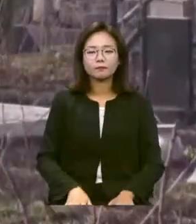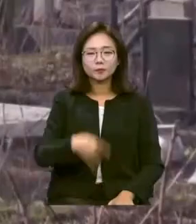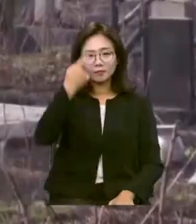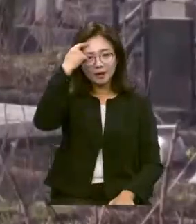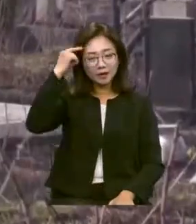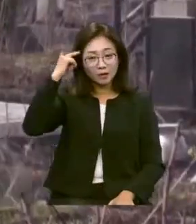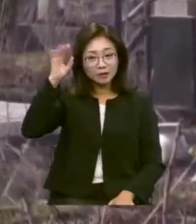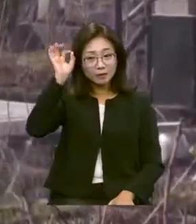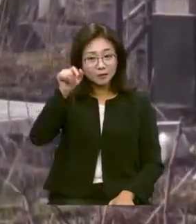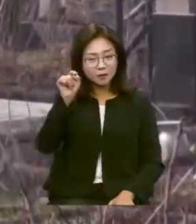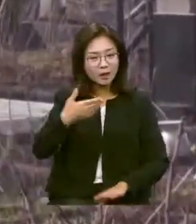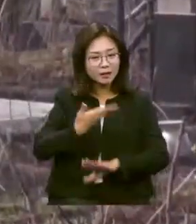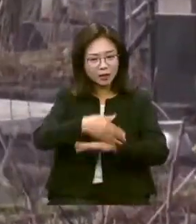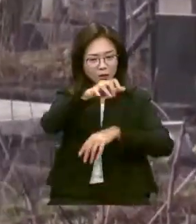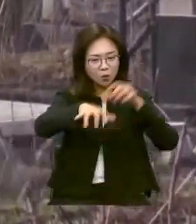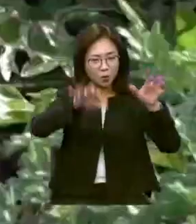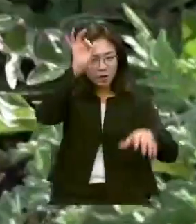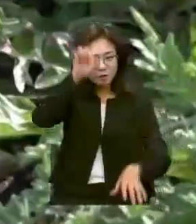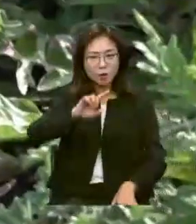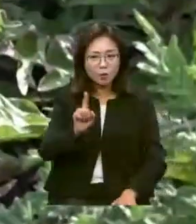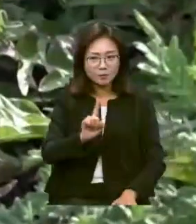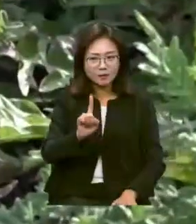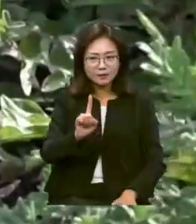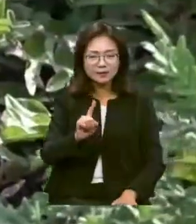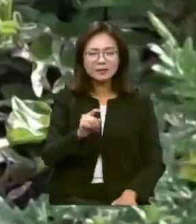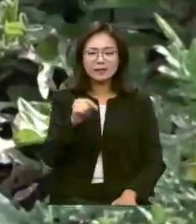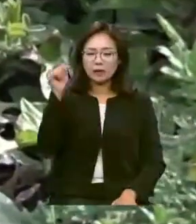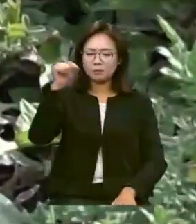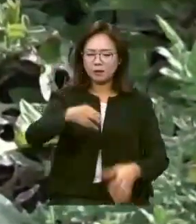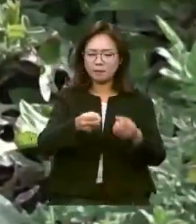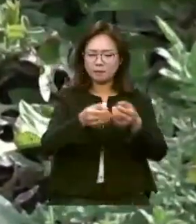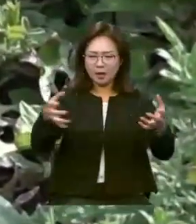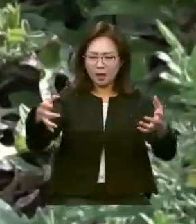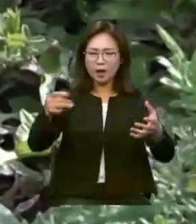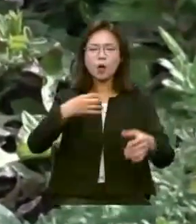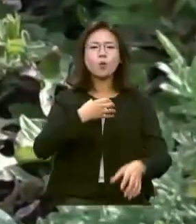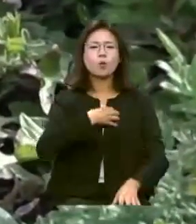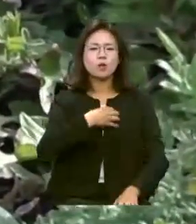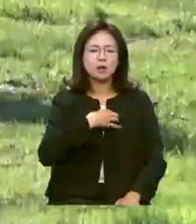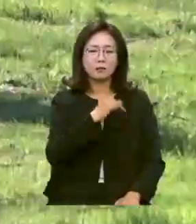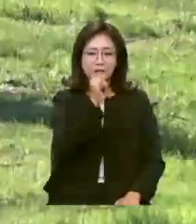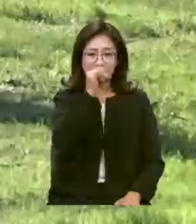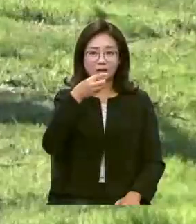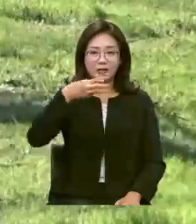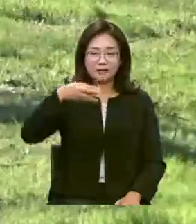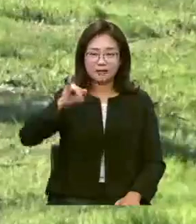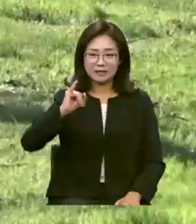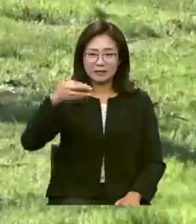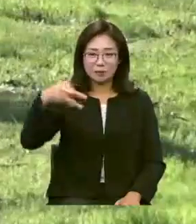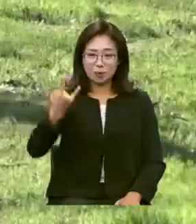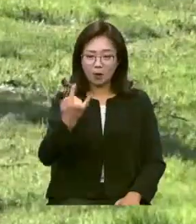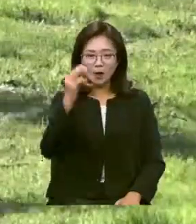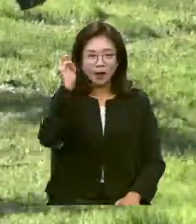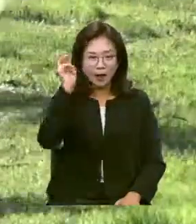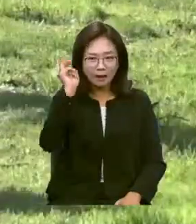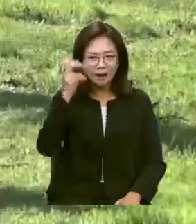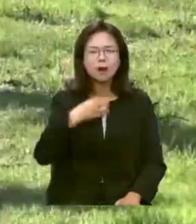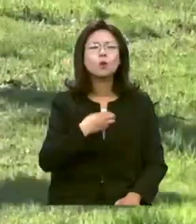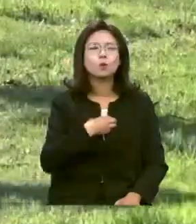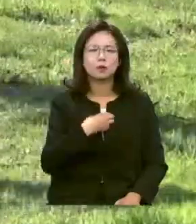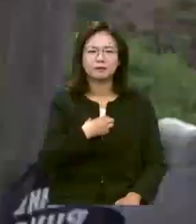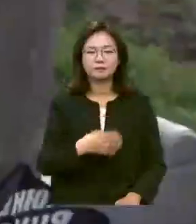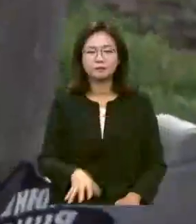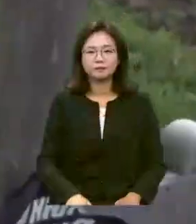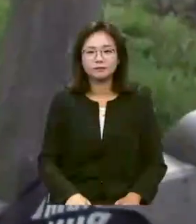러시아에 점령됐던 다른 곳의 공동묘지에서 탄약과 모기 파편이 발견됐고 지뢰가 매장돼 있을 위험도 있기